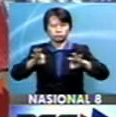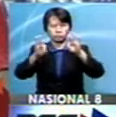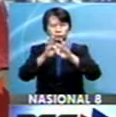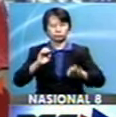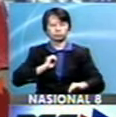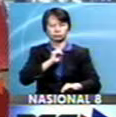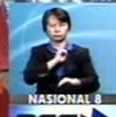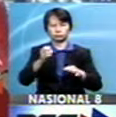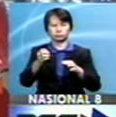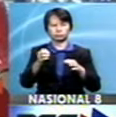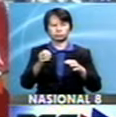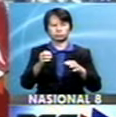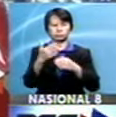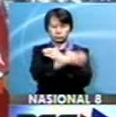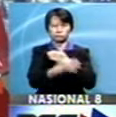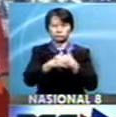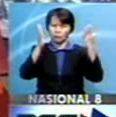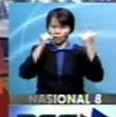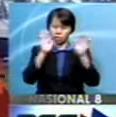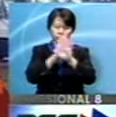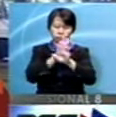country. We hopefully never happen again.